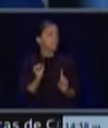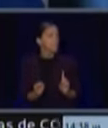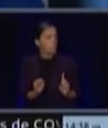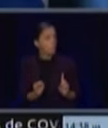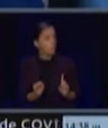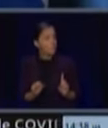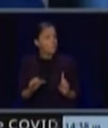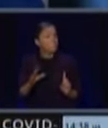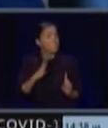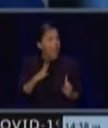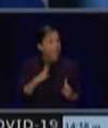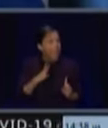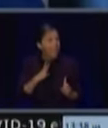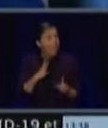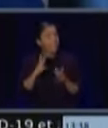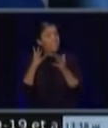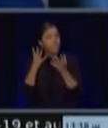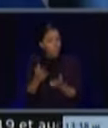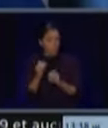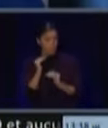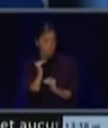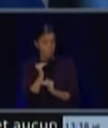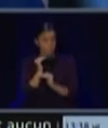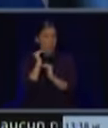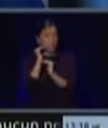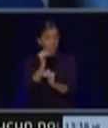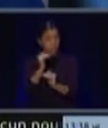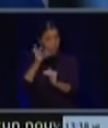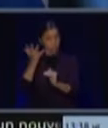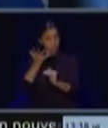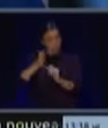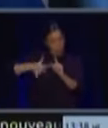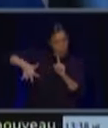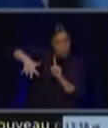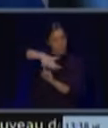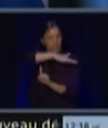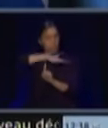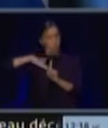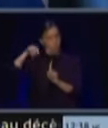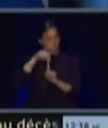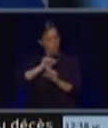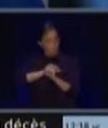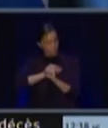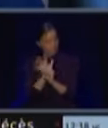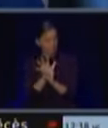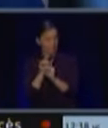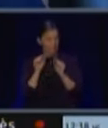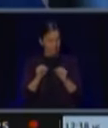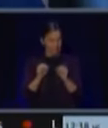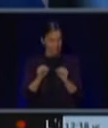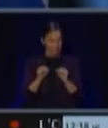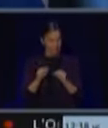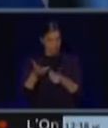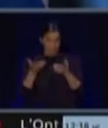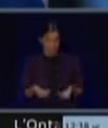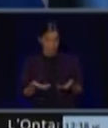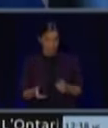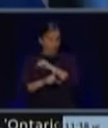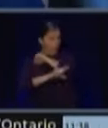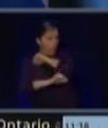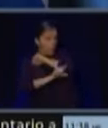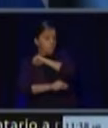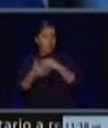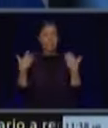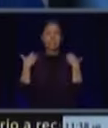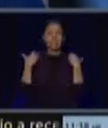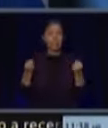encore 30 à 40 personnes, des travailleurs de la santé, qui sont diagnostiqués du COVID à tous les jours. À tous les